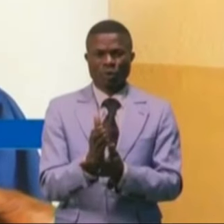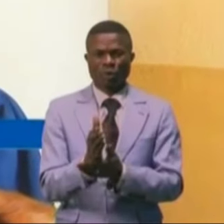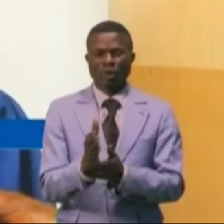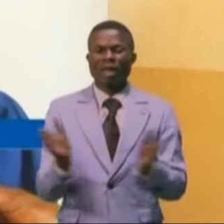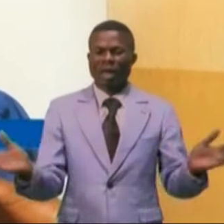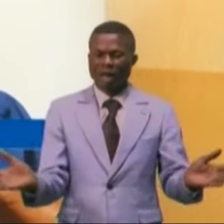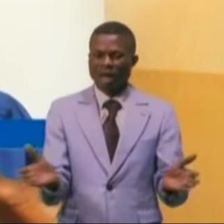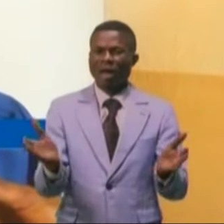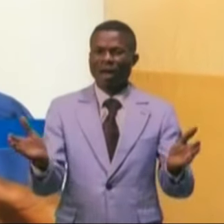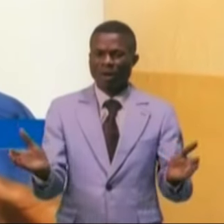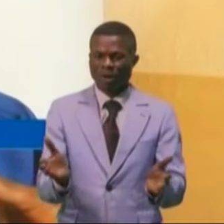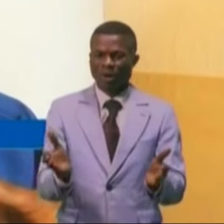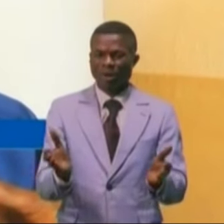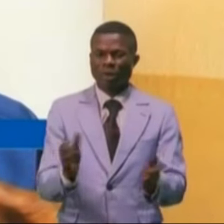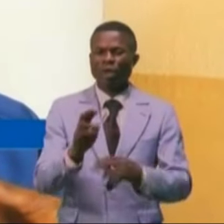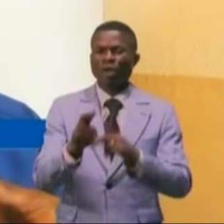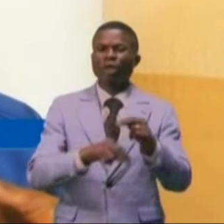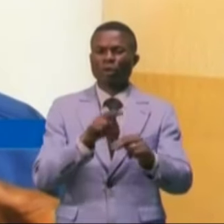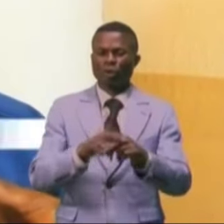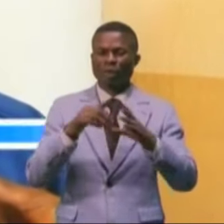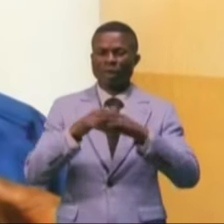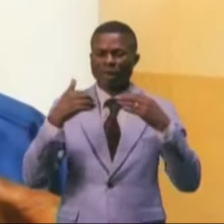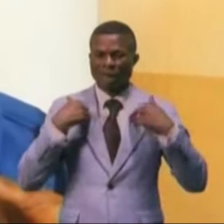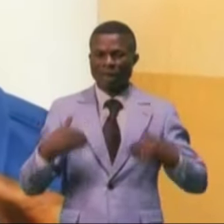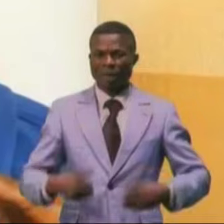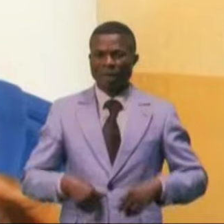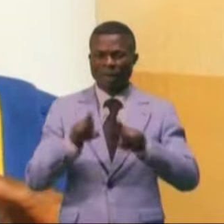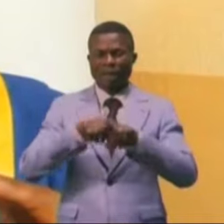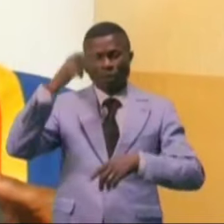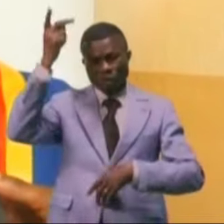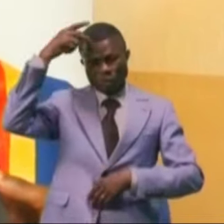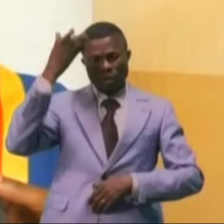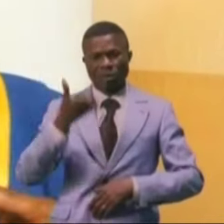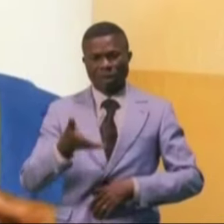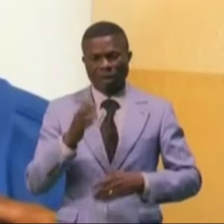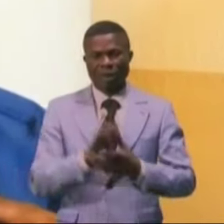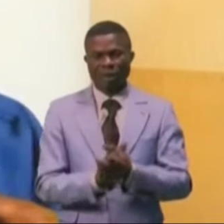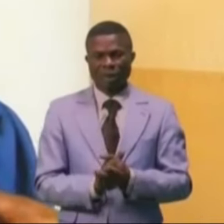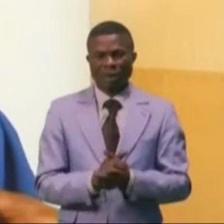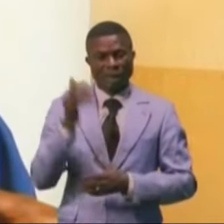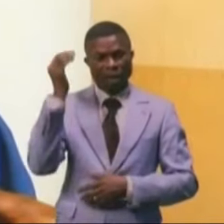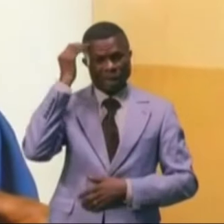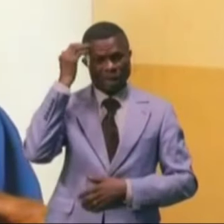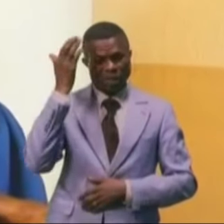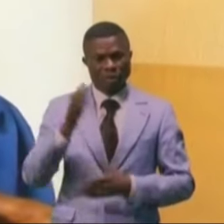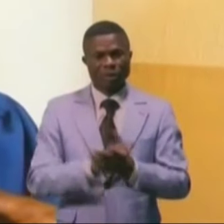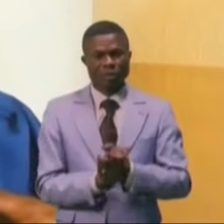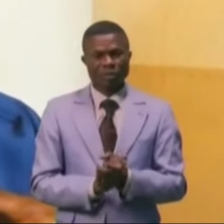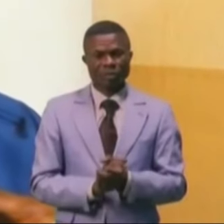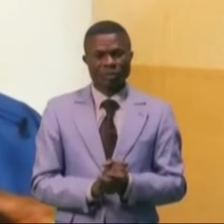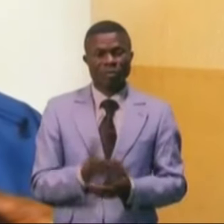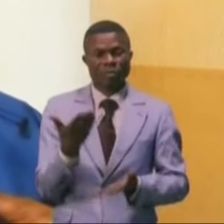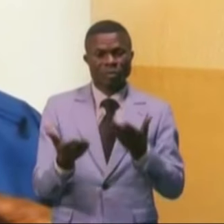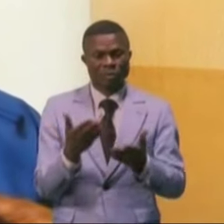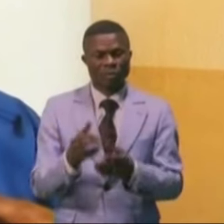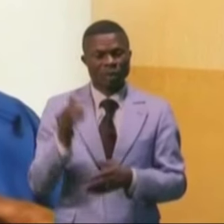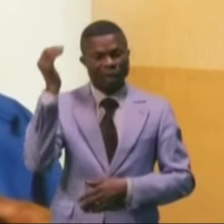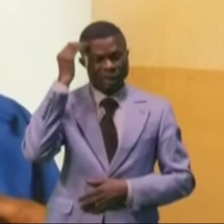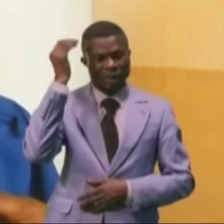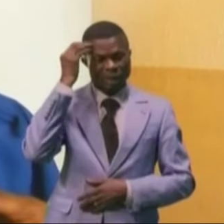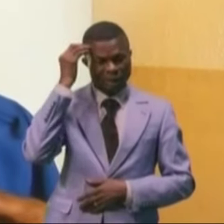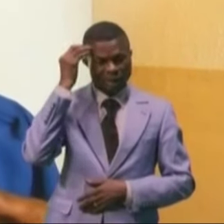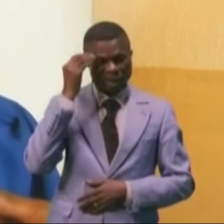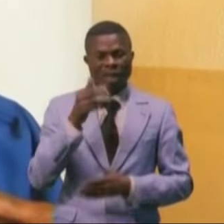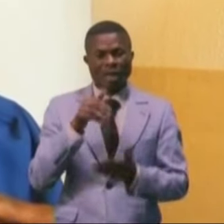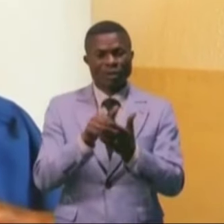encadrée de façon physique et psychologique. Nous savons que les femmes enceintes, leur psychologie est très